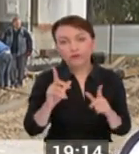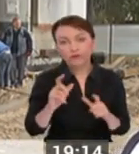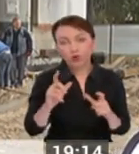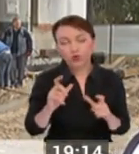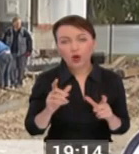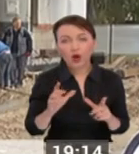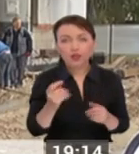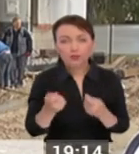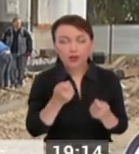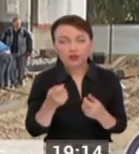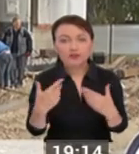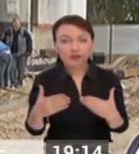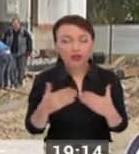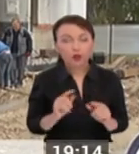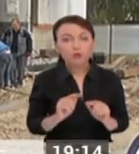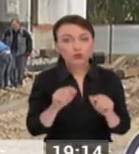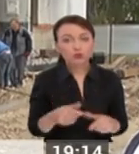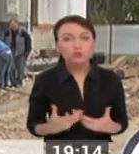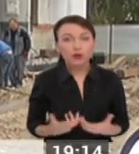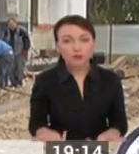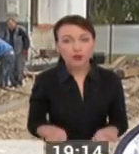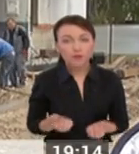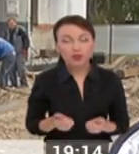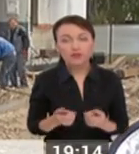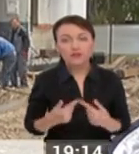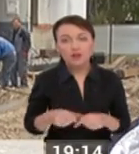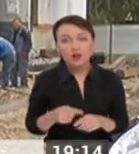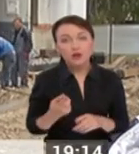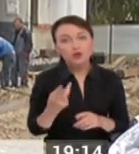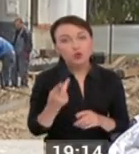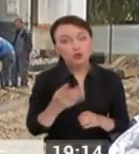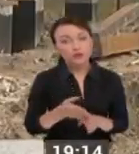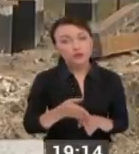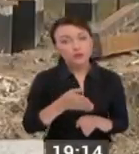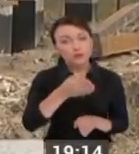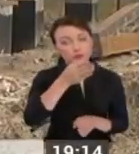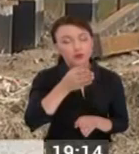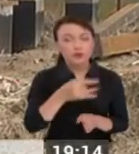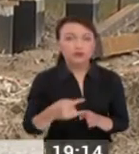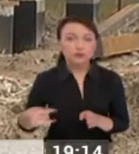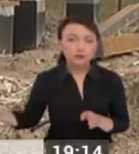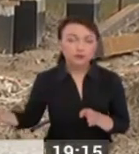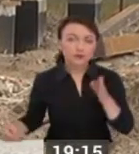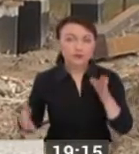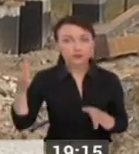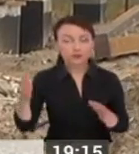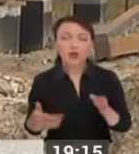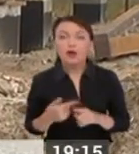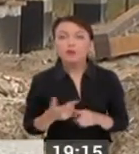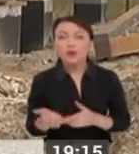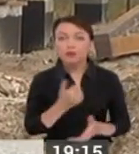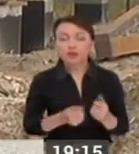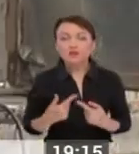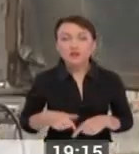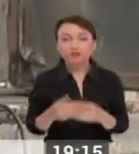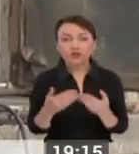двері. Хворий поступає в приймальне відділення і тут відкриваються другі двері, виїжджає швидка. Приймальне відділення також мають відкрити до